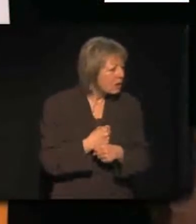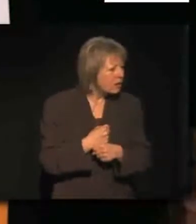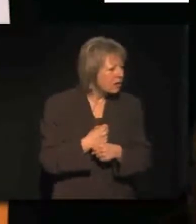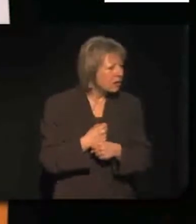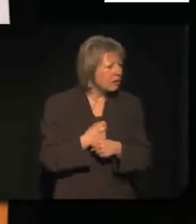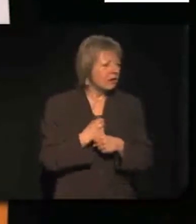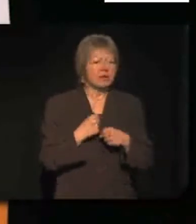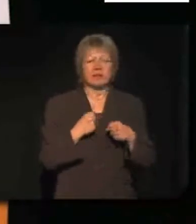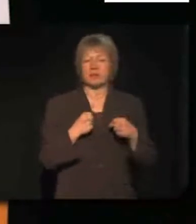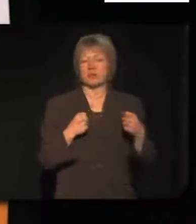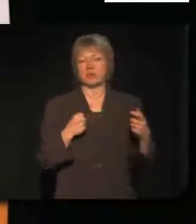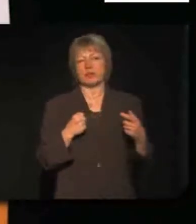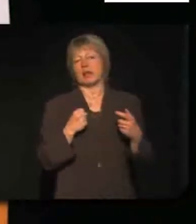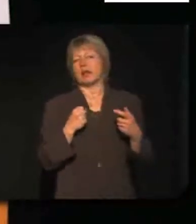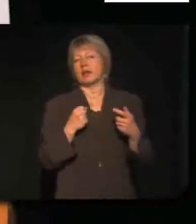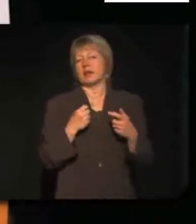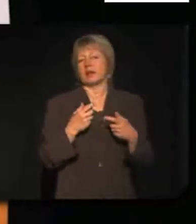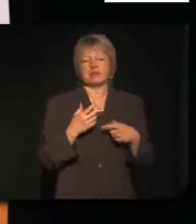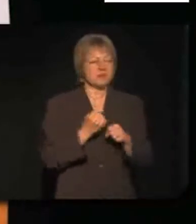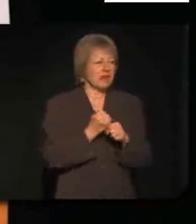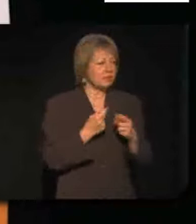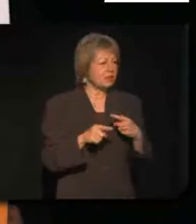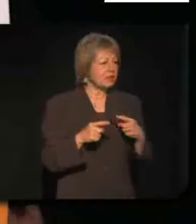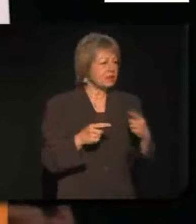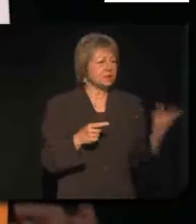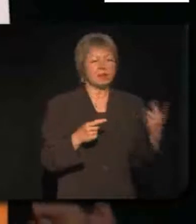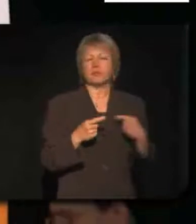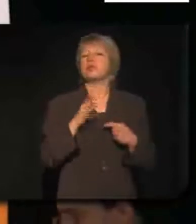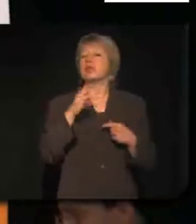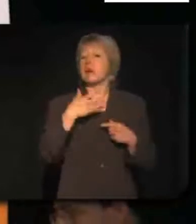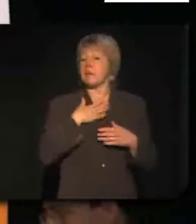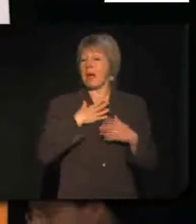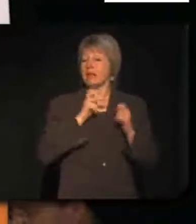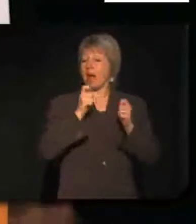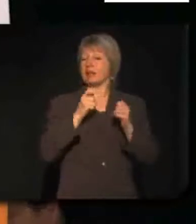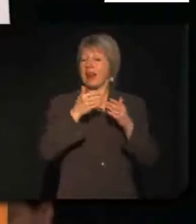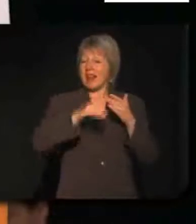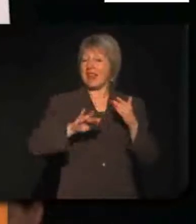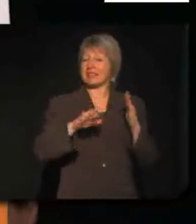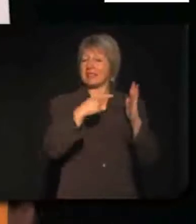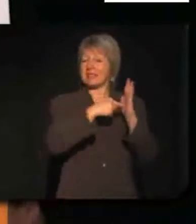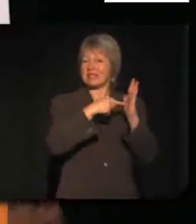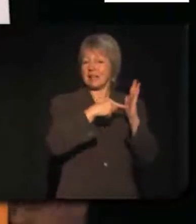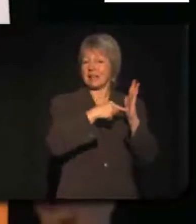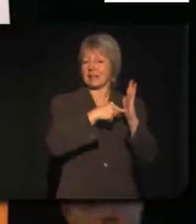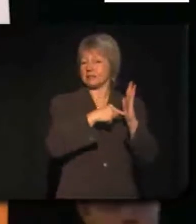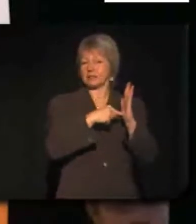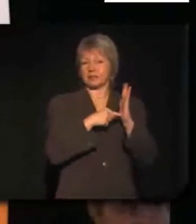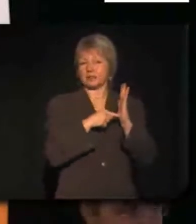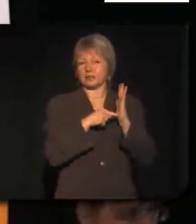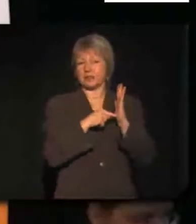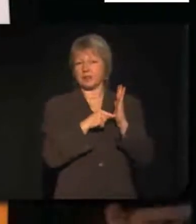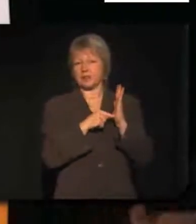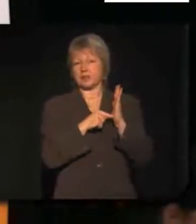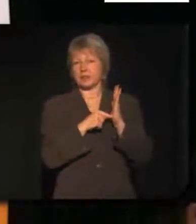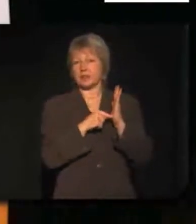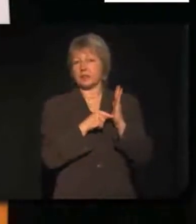beiden Tage auch ich habe keine Lust andere Anträge zu behandeln drum sabatiere ich den Parteitag könnte man verstehen